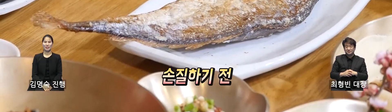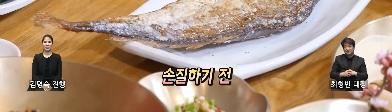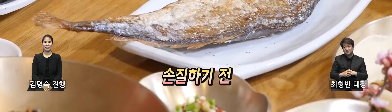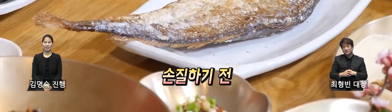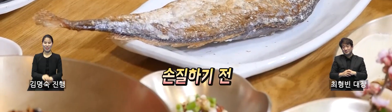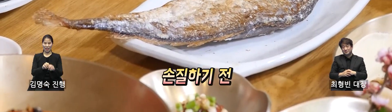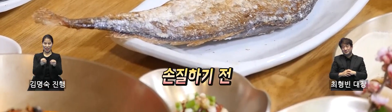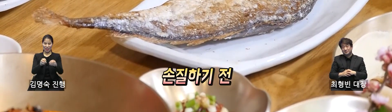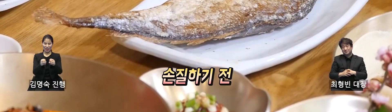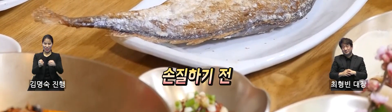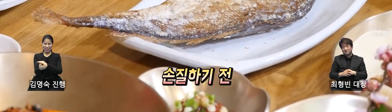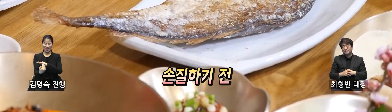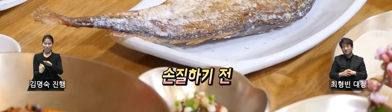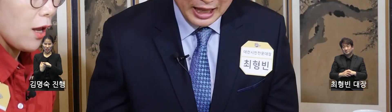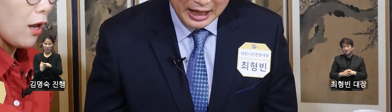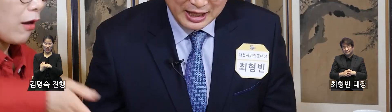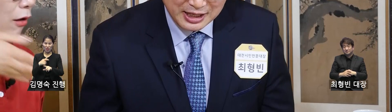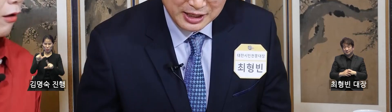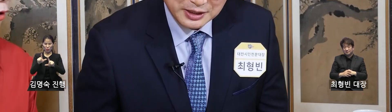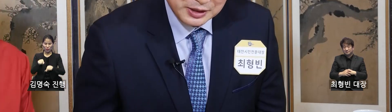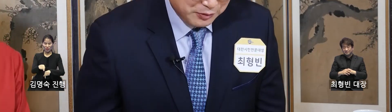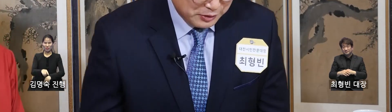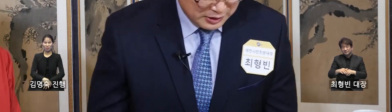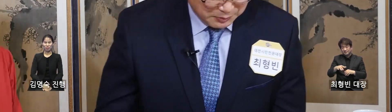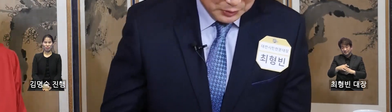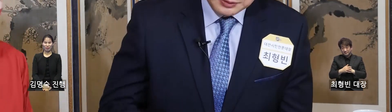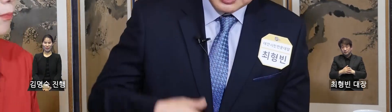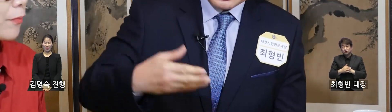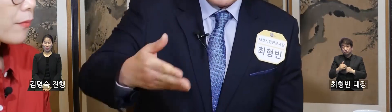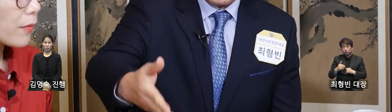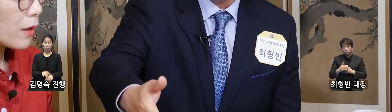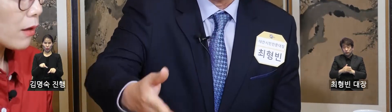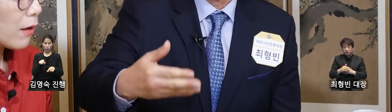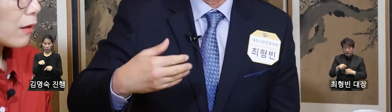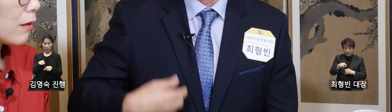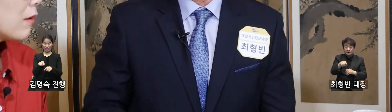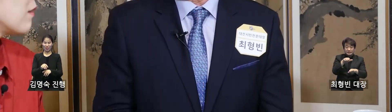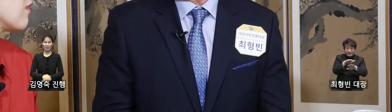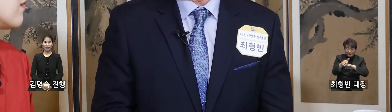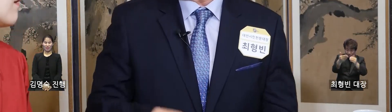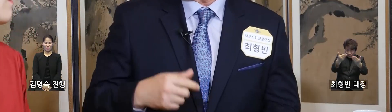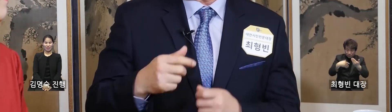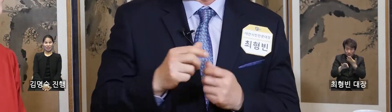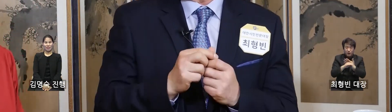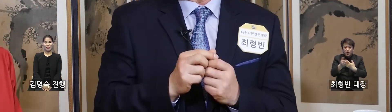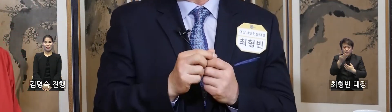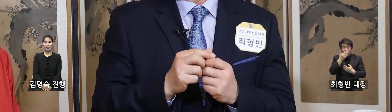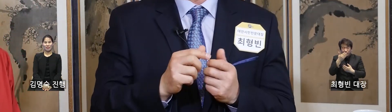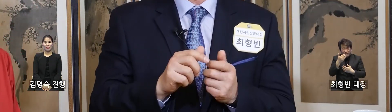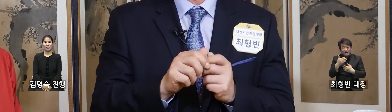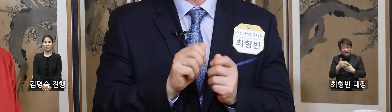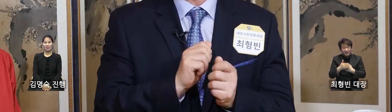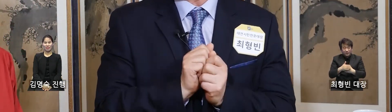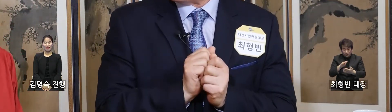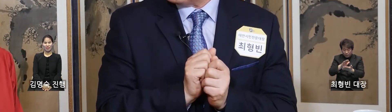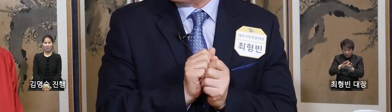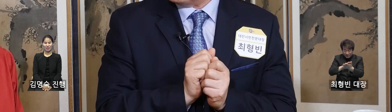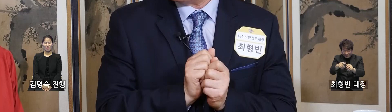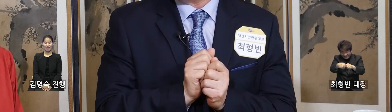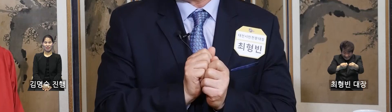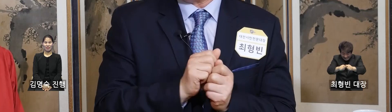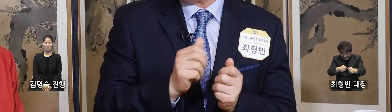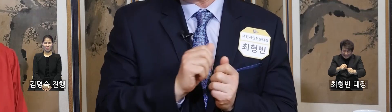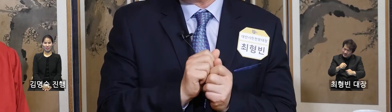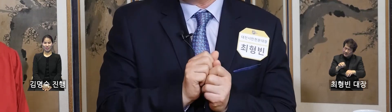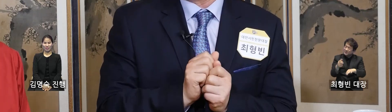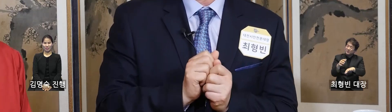일선의 손수 낼 쓰실 저안에 에 우리가 이제 보통을 이렇게 나오면 은 모르게 먹기가 참 사실은 처음으로 찢을 수도 없고